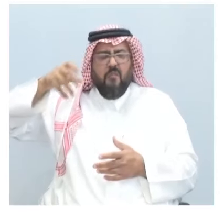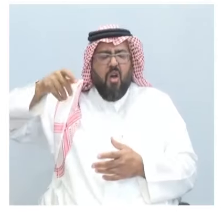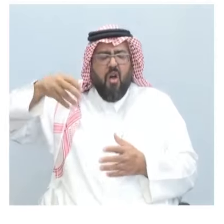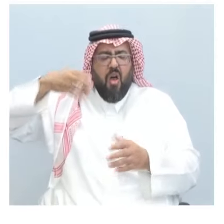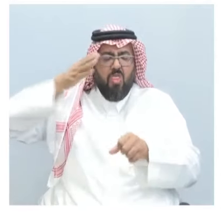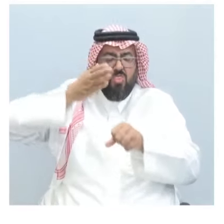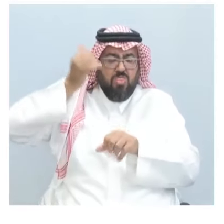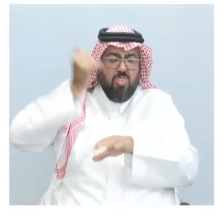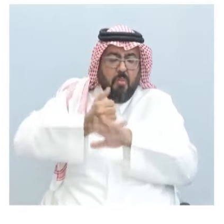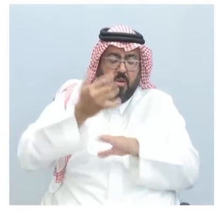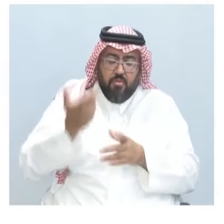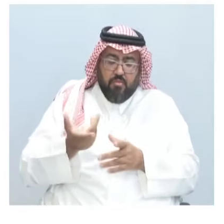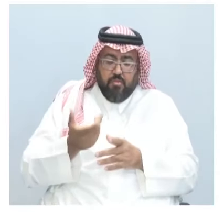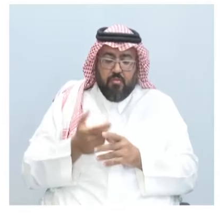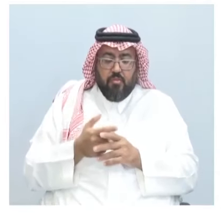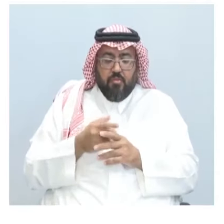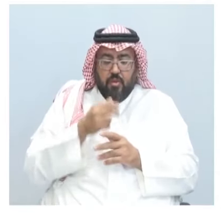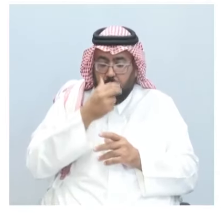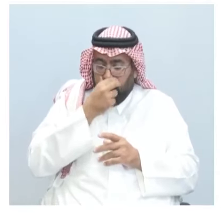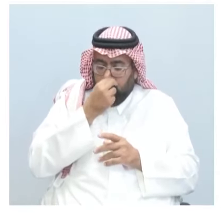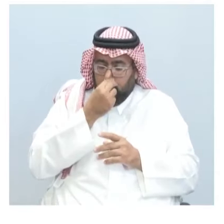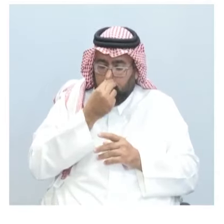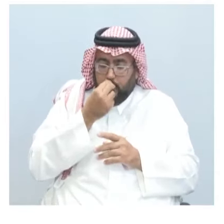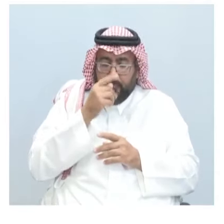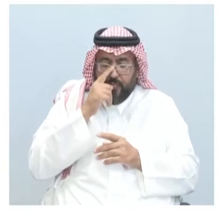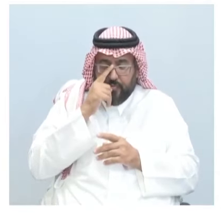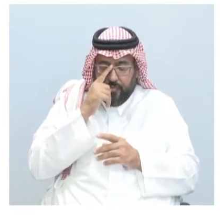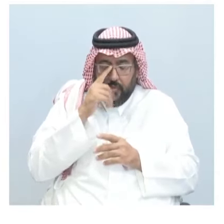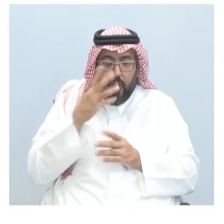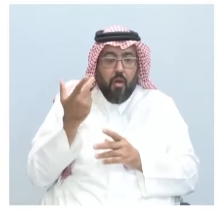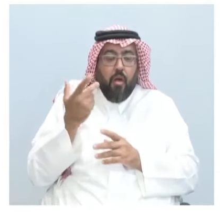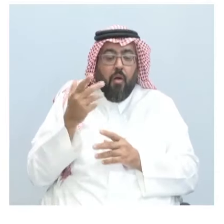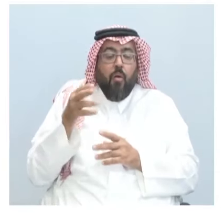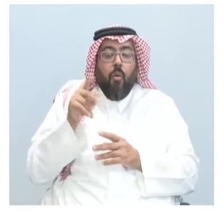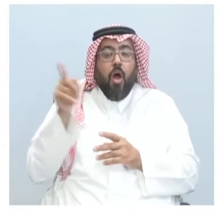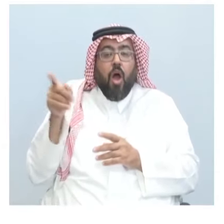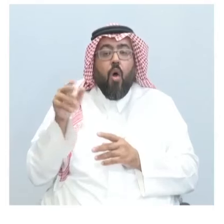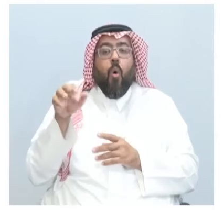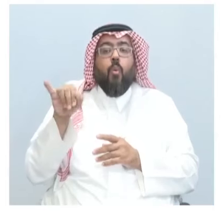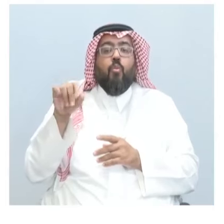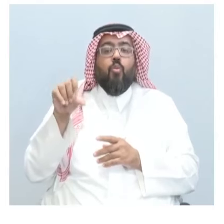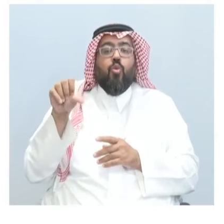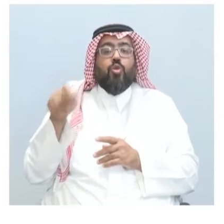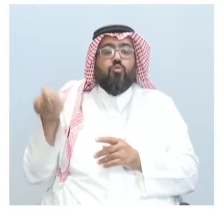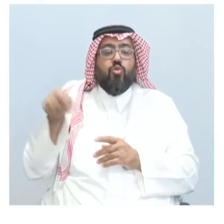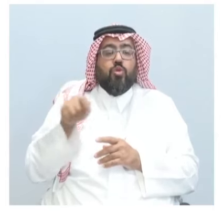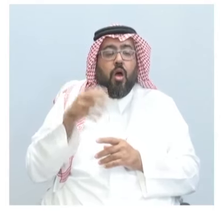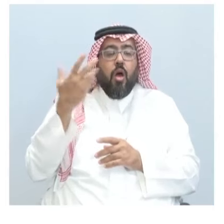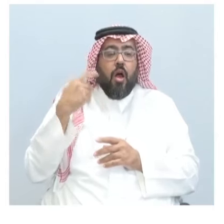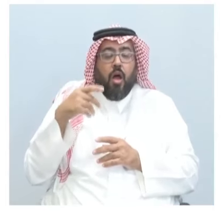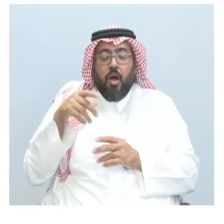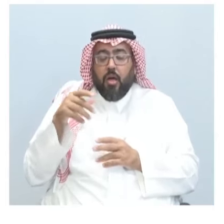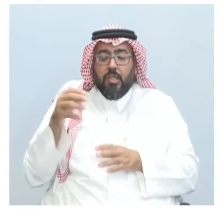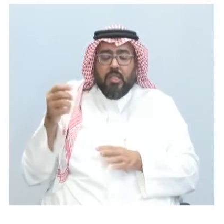وقتلت نفسا يعني الرجل الذي قتله موسى حين استغاثه رجل من